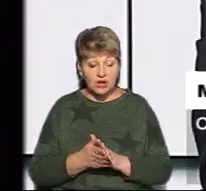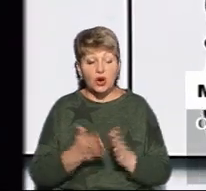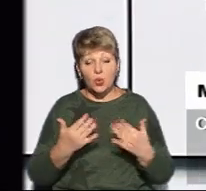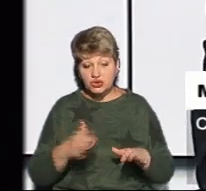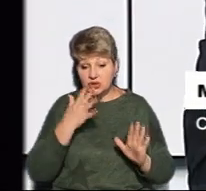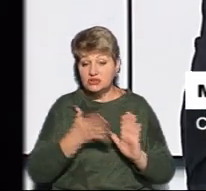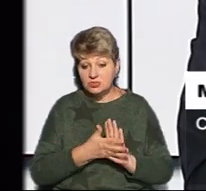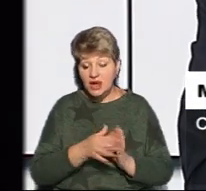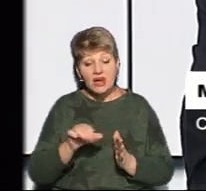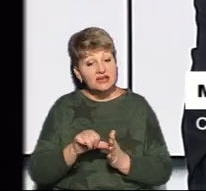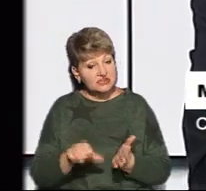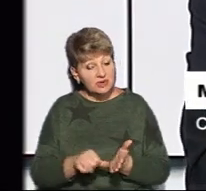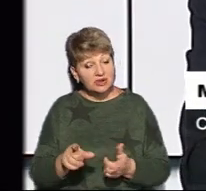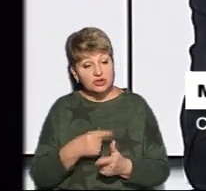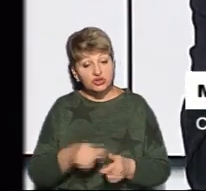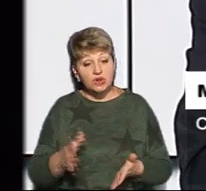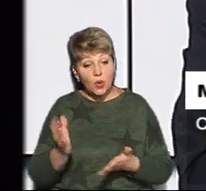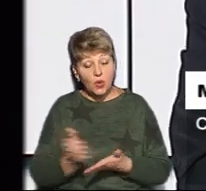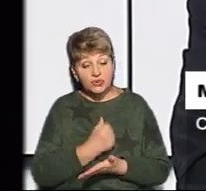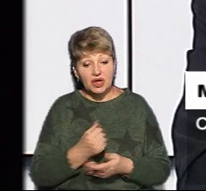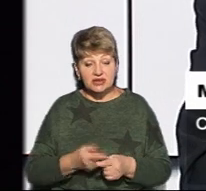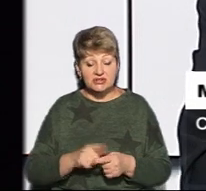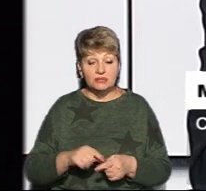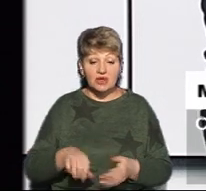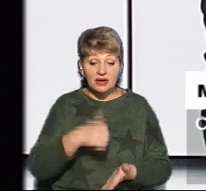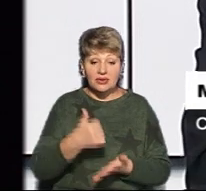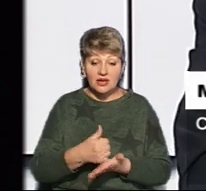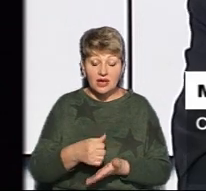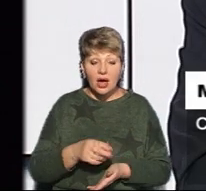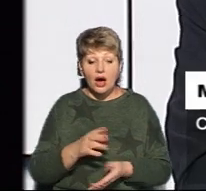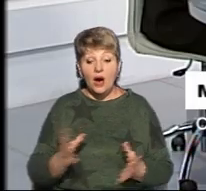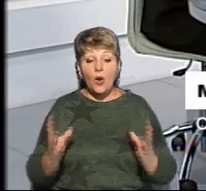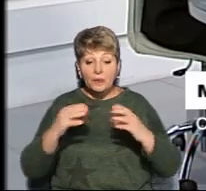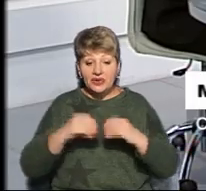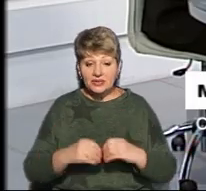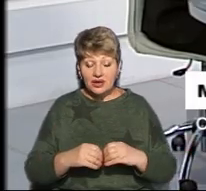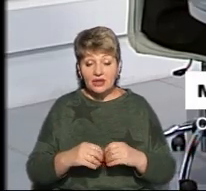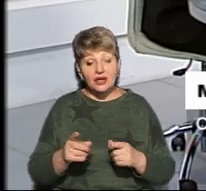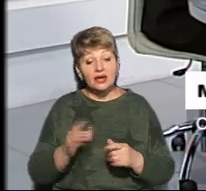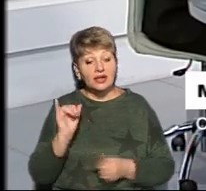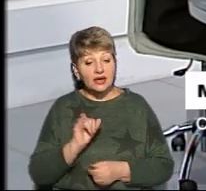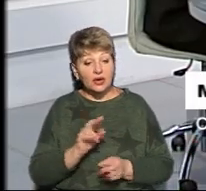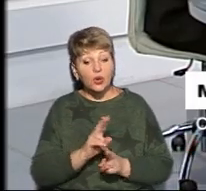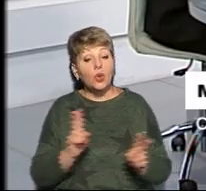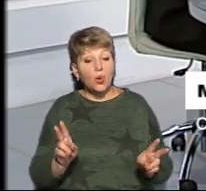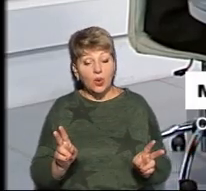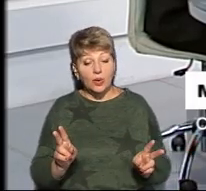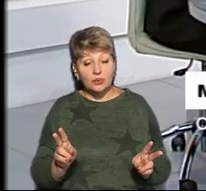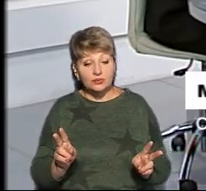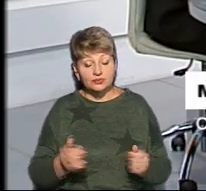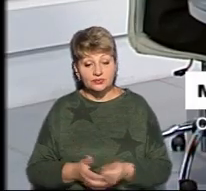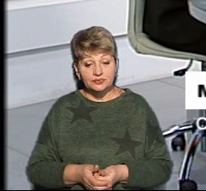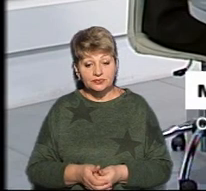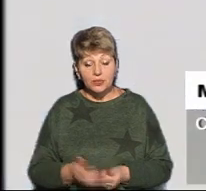прогнозована і зрозуміла. В Смілі. Чи вдасться міському голові об'єднати навколо себе, якщо вдасться, кого? Які партії можуть об'єднатися навколо «Слуги